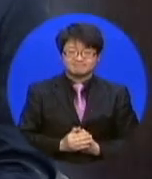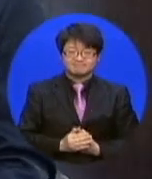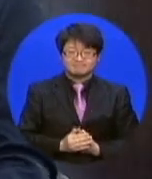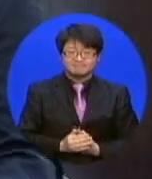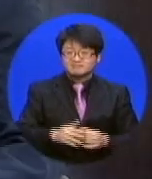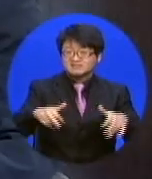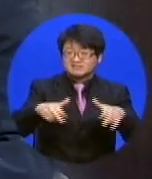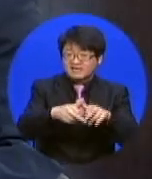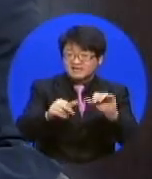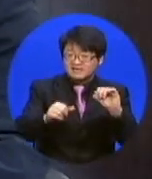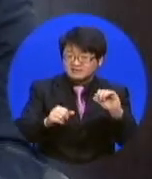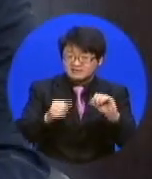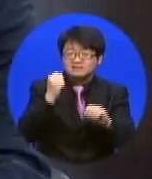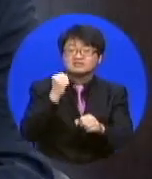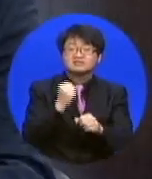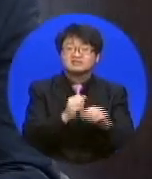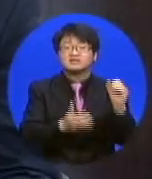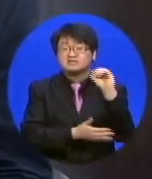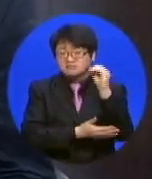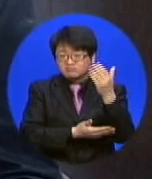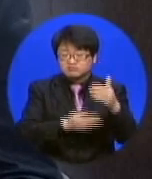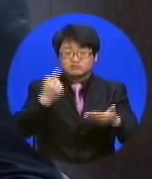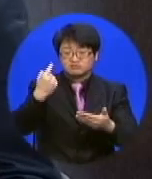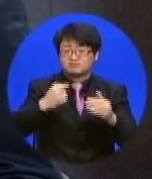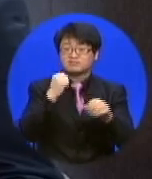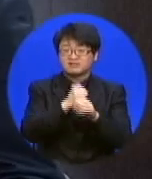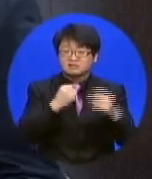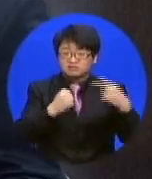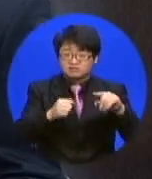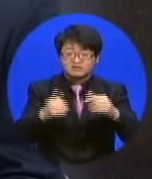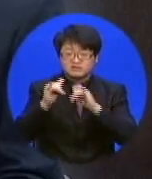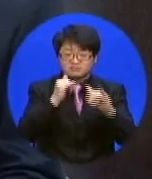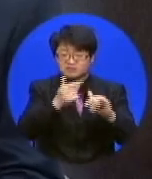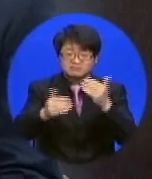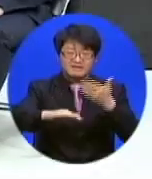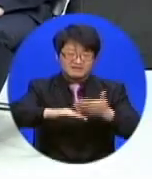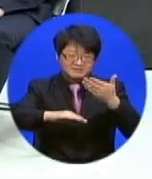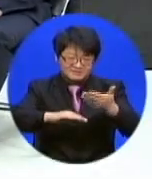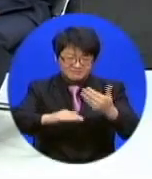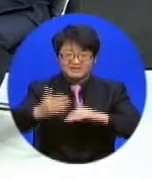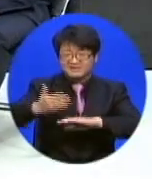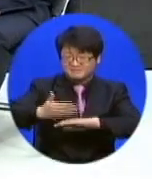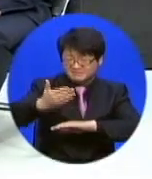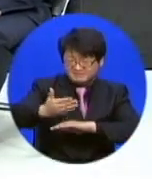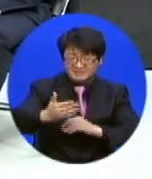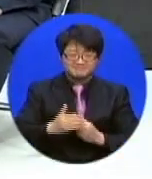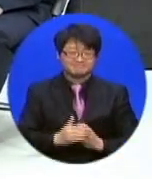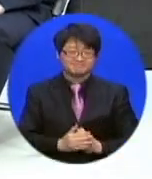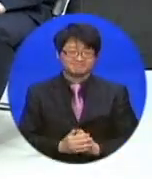이 장애인신문 창간 1000호를 기념해서 인터뷰해 주신 것 대단히 감사합니다. 감사합니다.